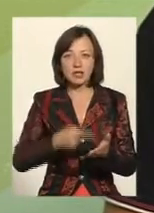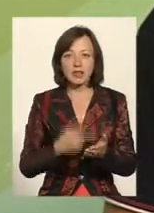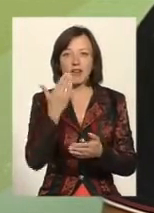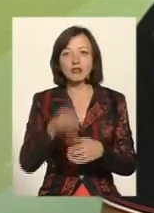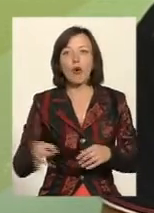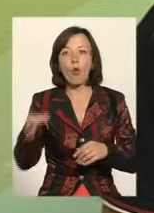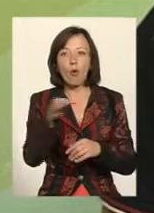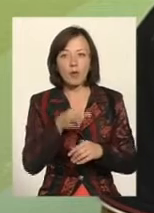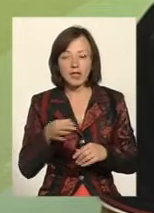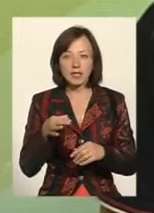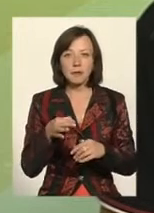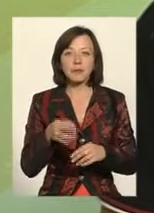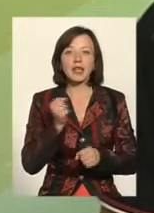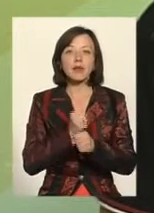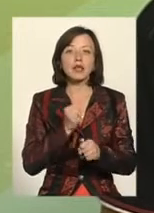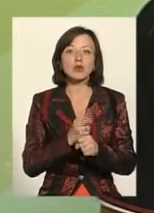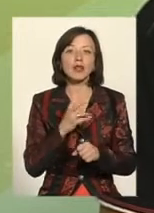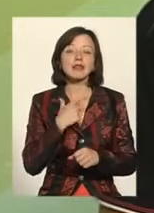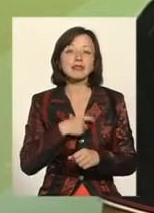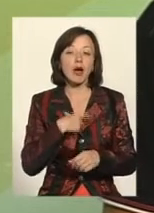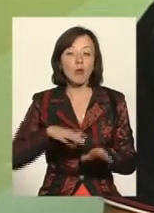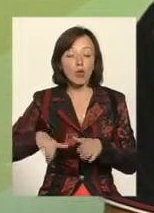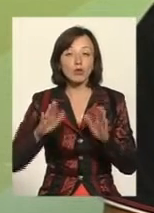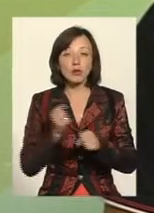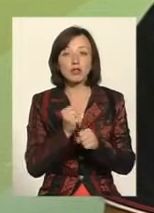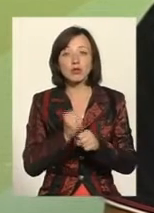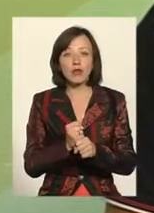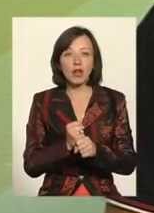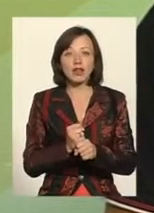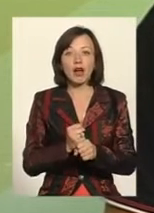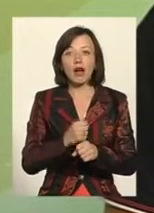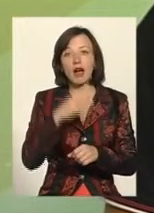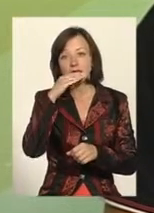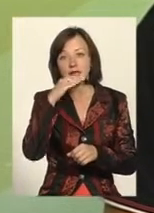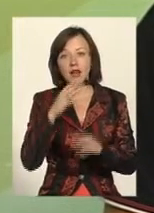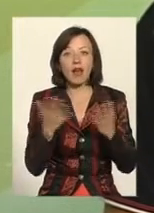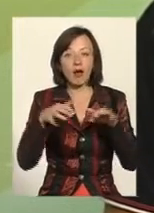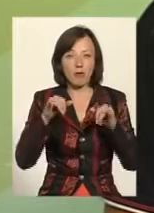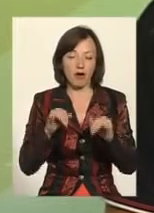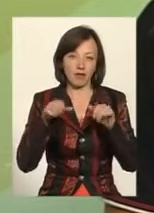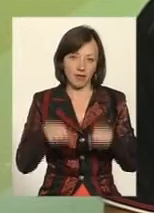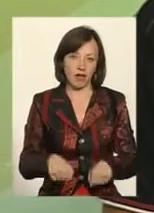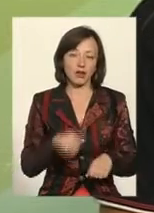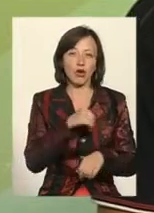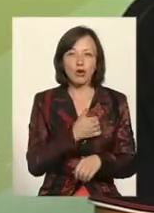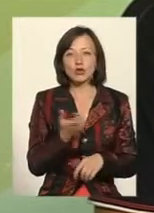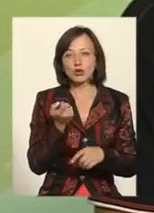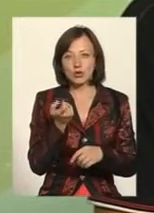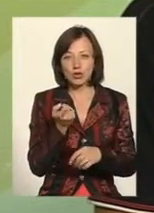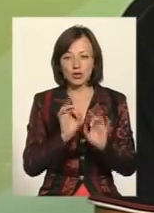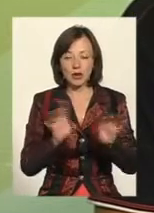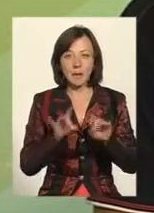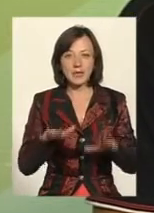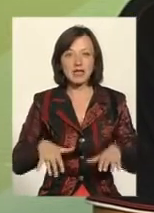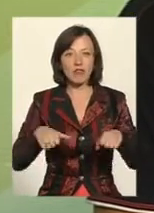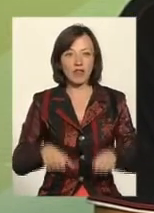ваша область. Працюйте на себе, бо потім будете кусати знов локті і казати, ой, яка погана влада. І я хочу пару штрихів про нашу